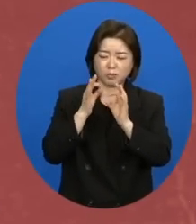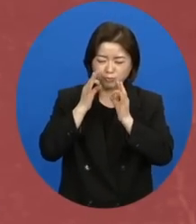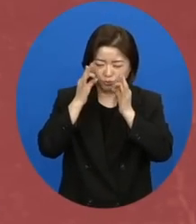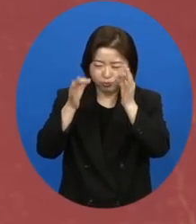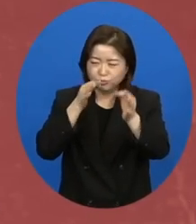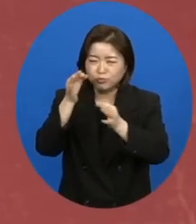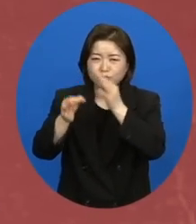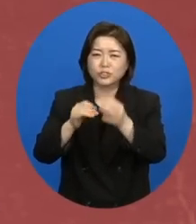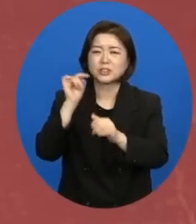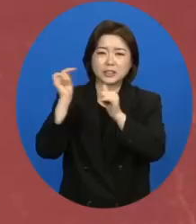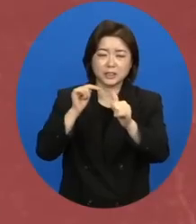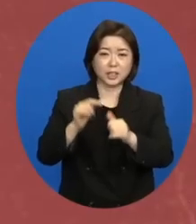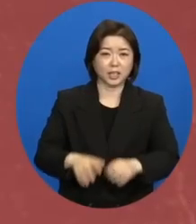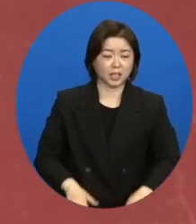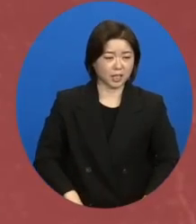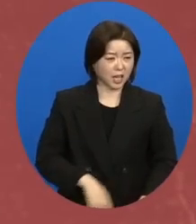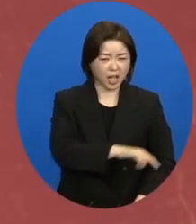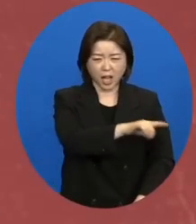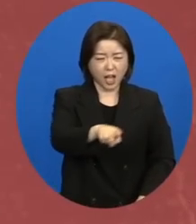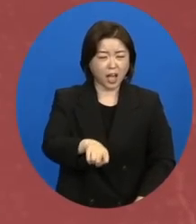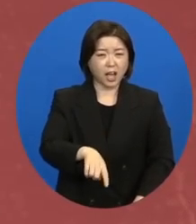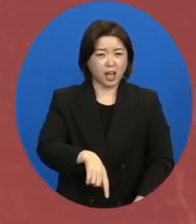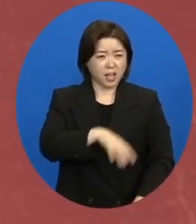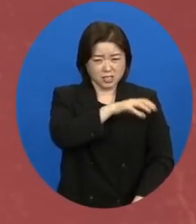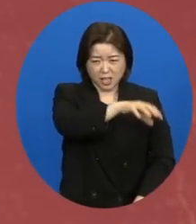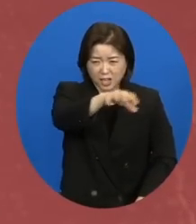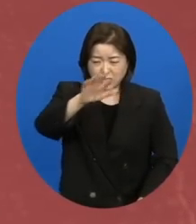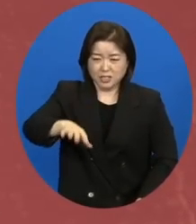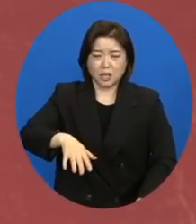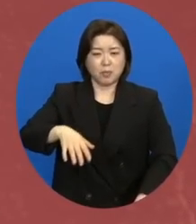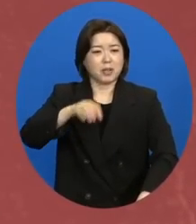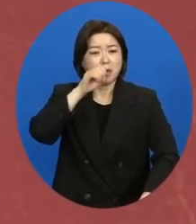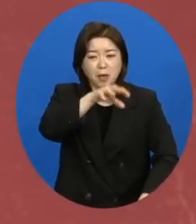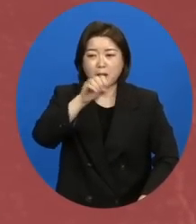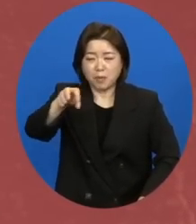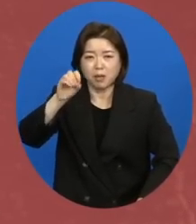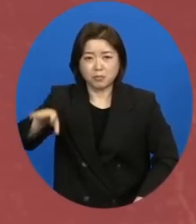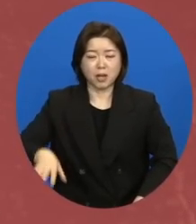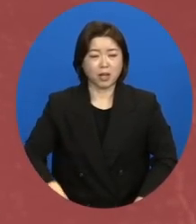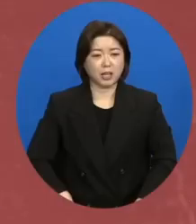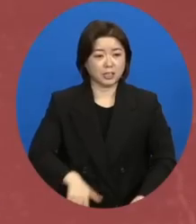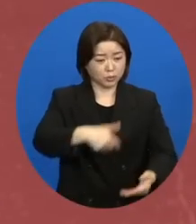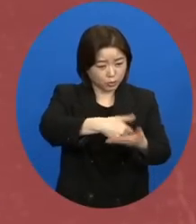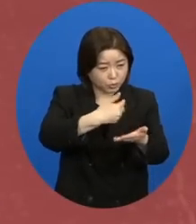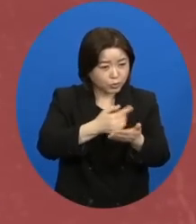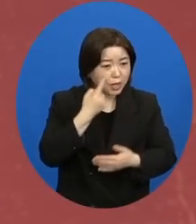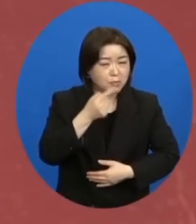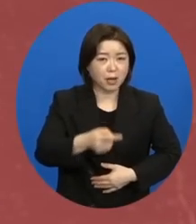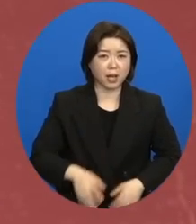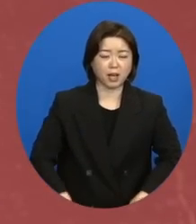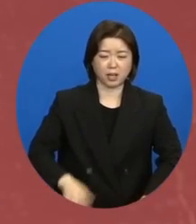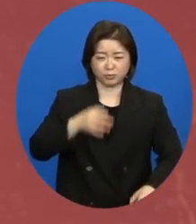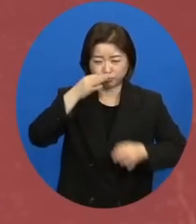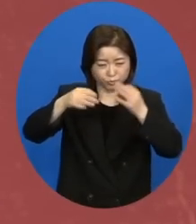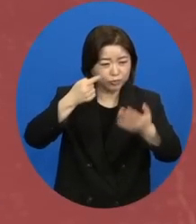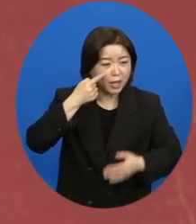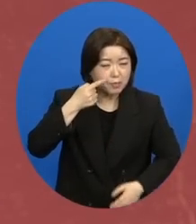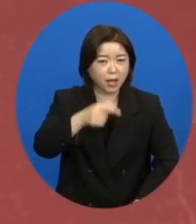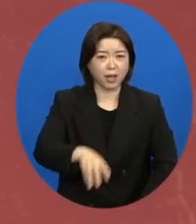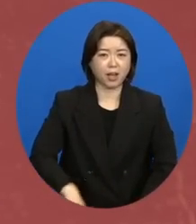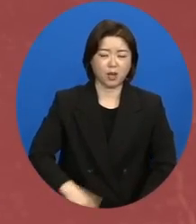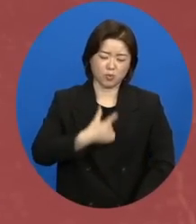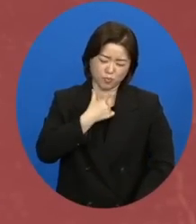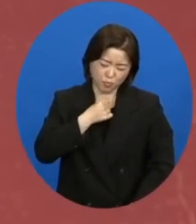부르짖으라고. 아예 그냥 하도 안 하니까 사방에다가 약속하는 거예요. 좀 구해라 부르짖어라 좀